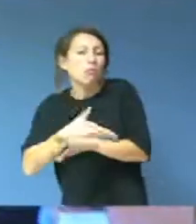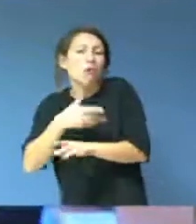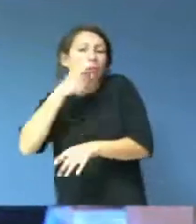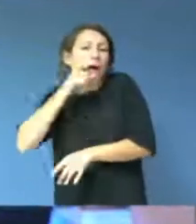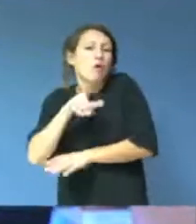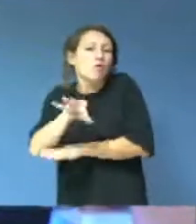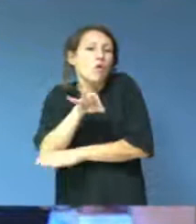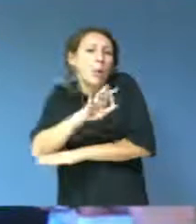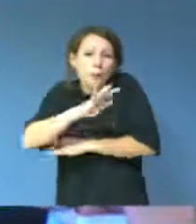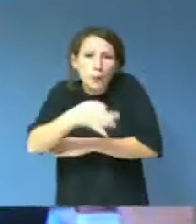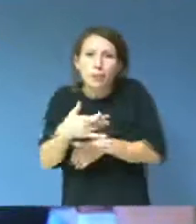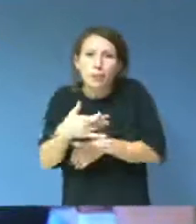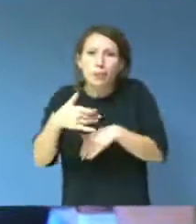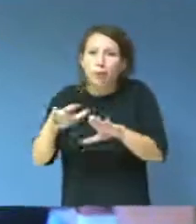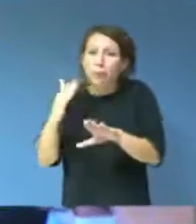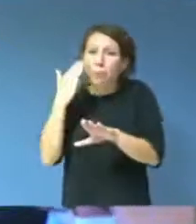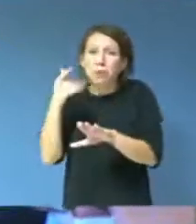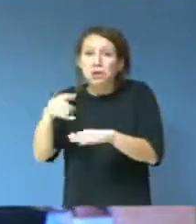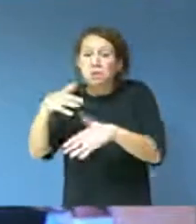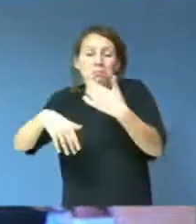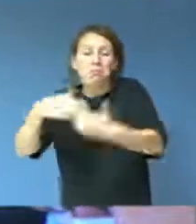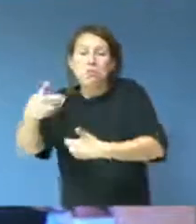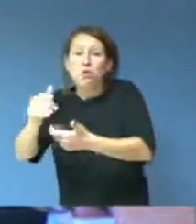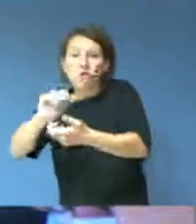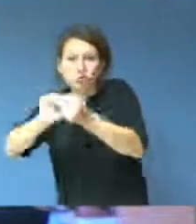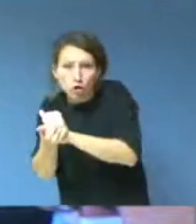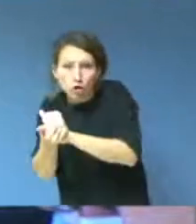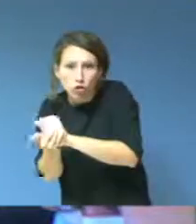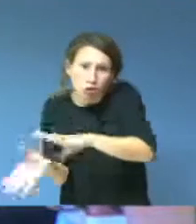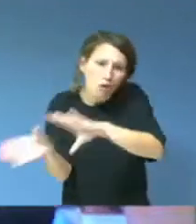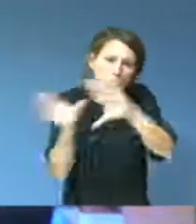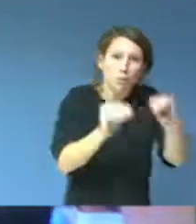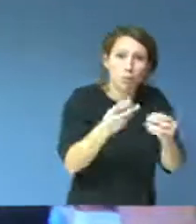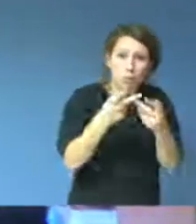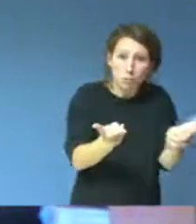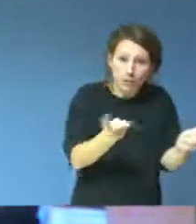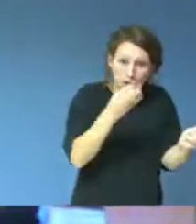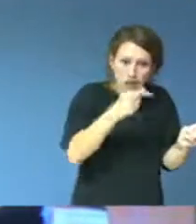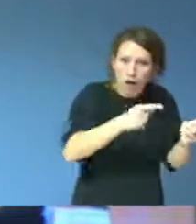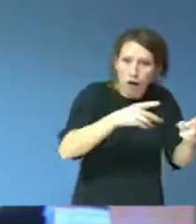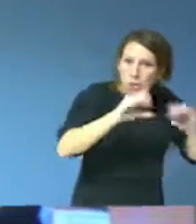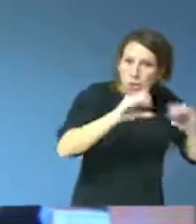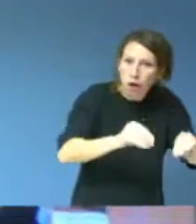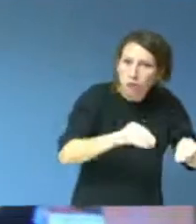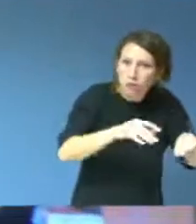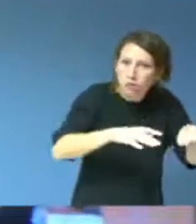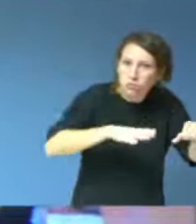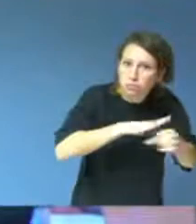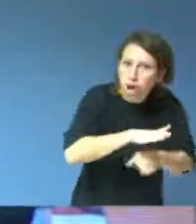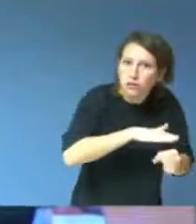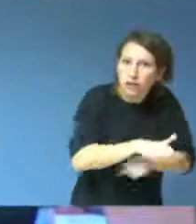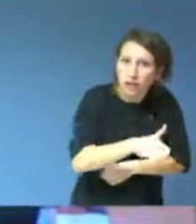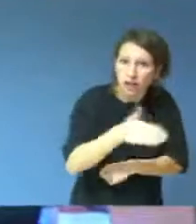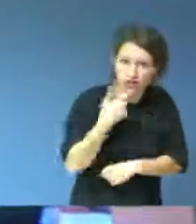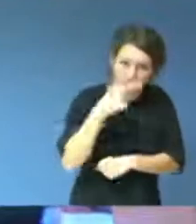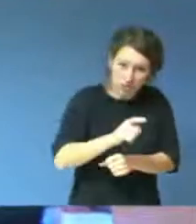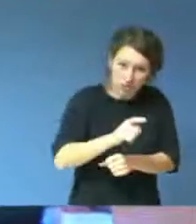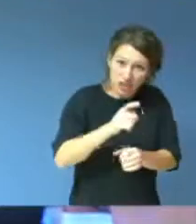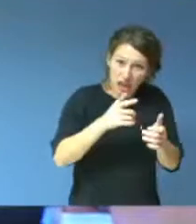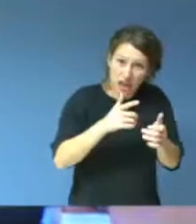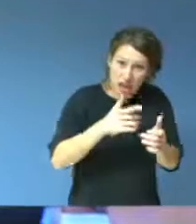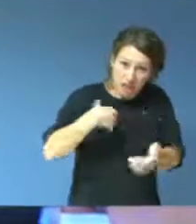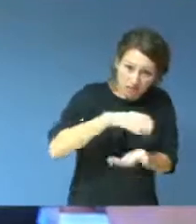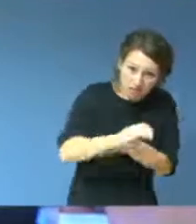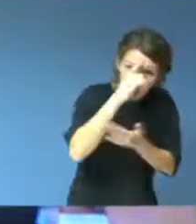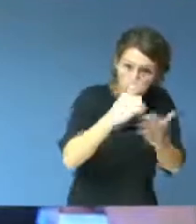devaient venir sur des établissements publics, on serait trop juste dans nos écoles et on devrait investir dans des nouveaux locaux scolaires. Donc il ne faut pas l'oublier